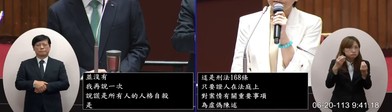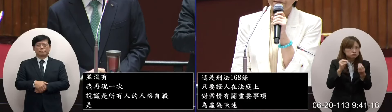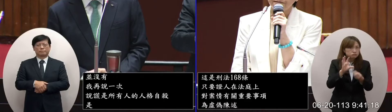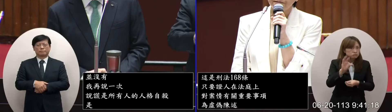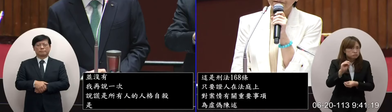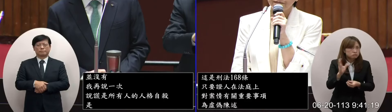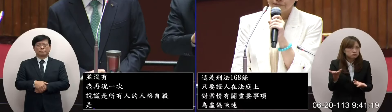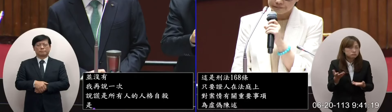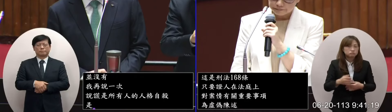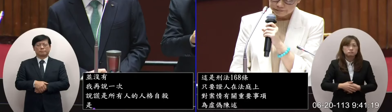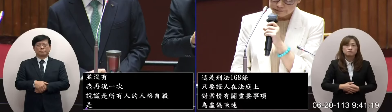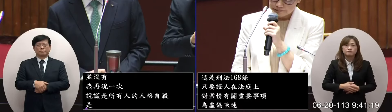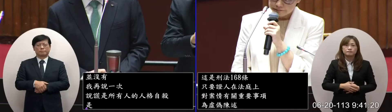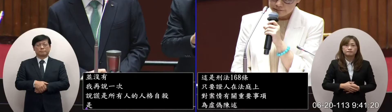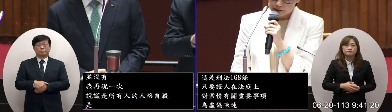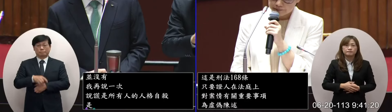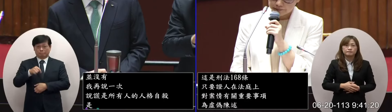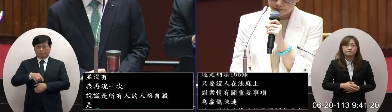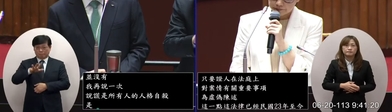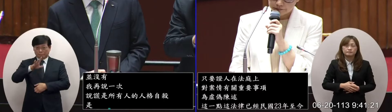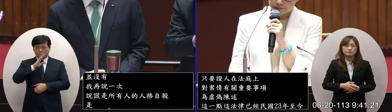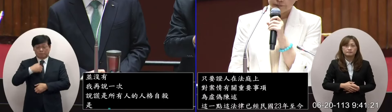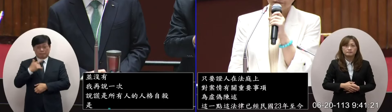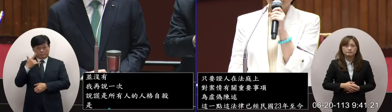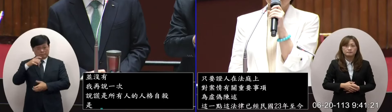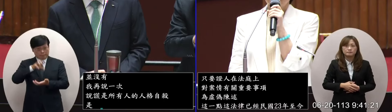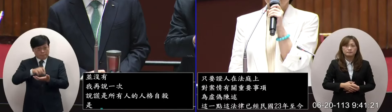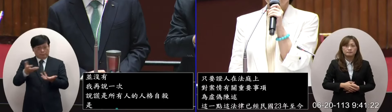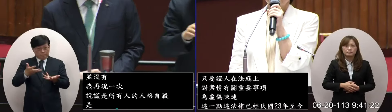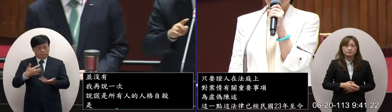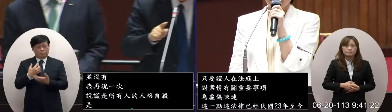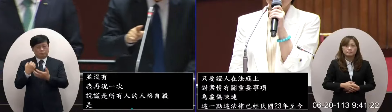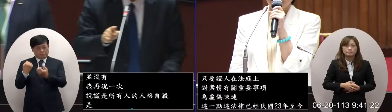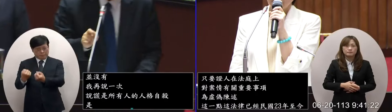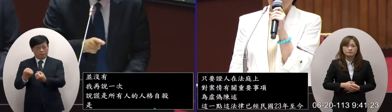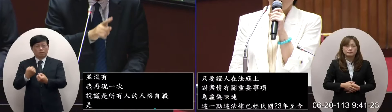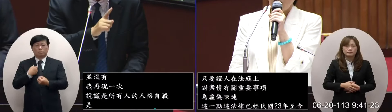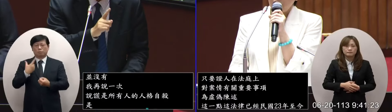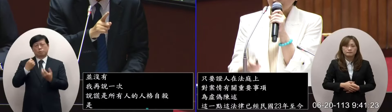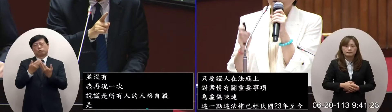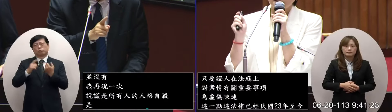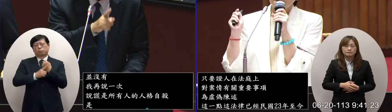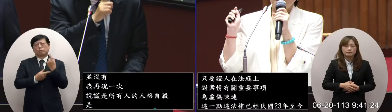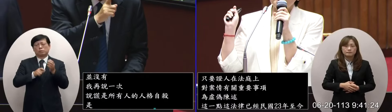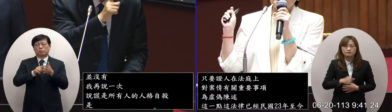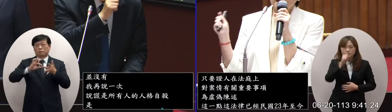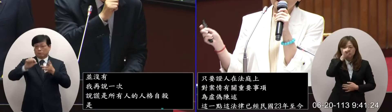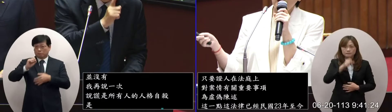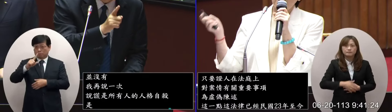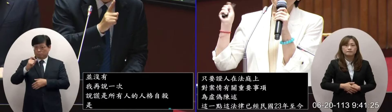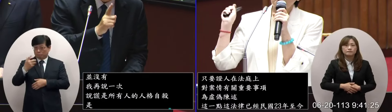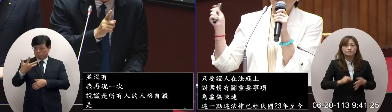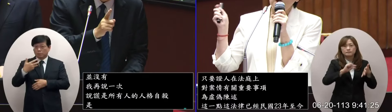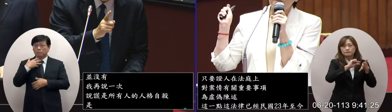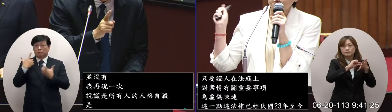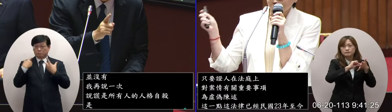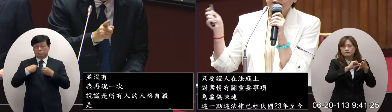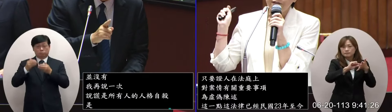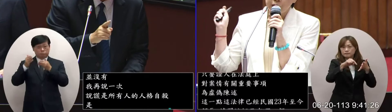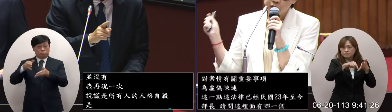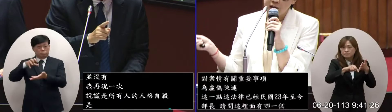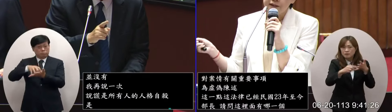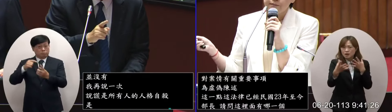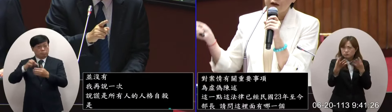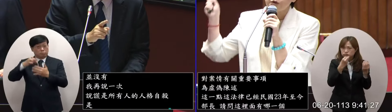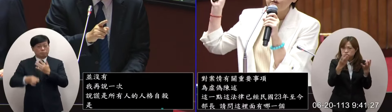法律概念？ 这个是有一个待证的一个事实一个存在哈，我想我们都念法律168条，是因为这是处罚证人的一个规定。 有没有不确